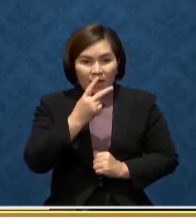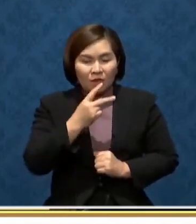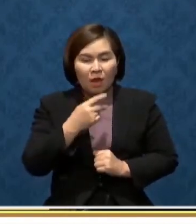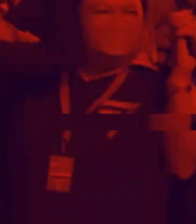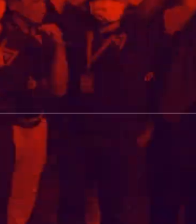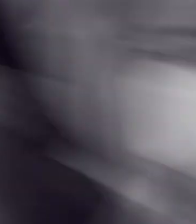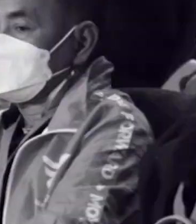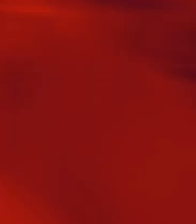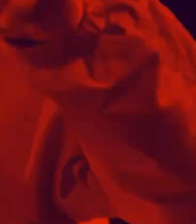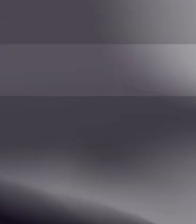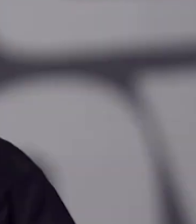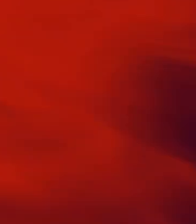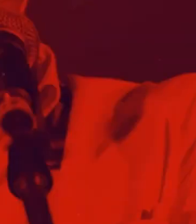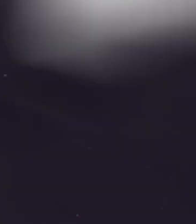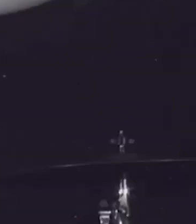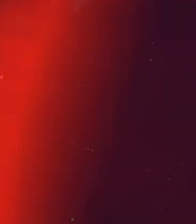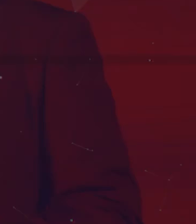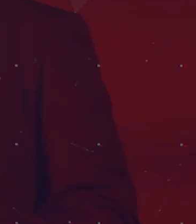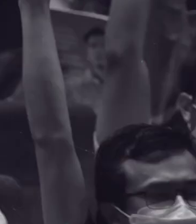เรื่อยๆ